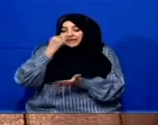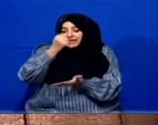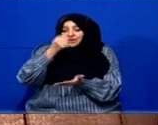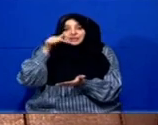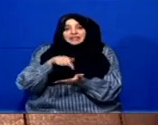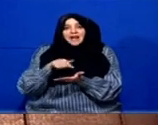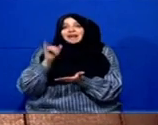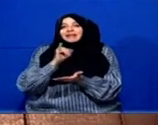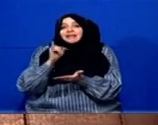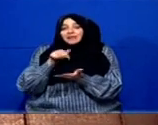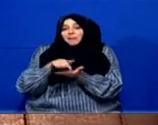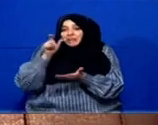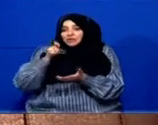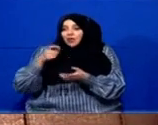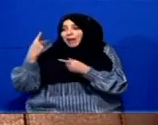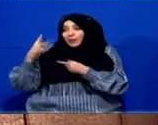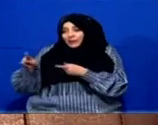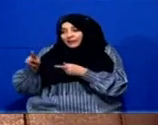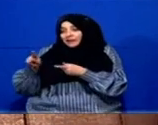او مخلفه